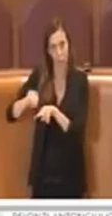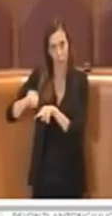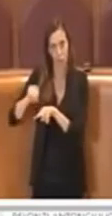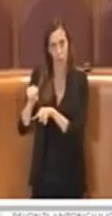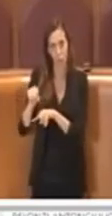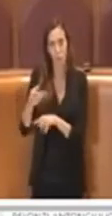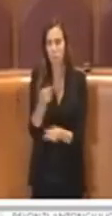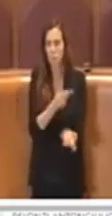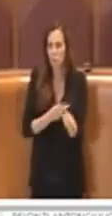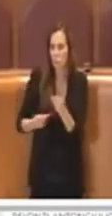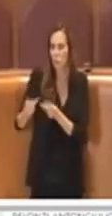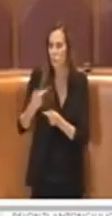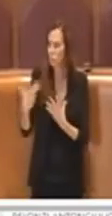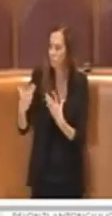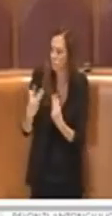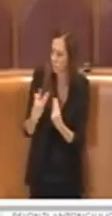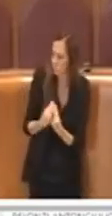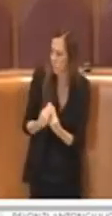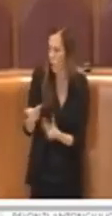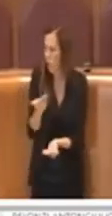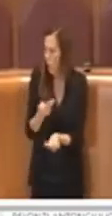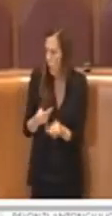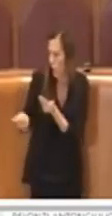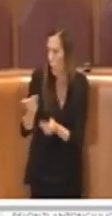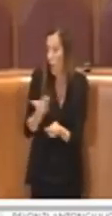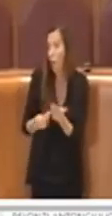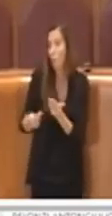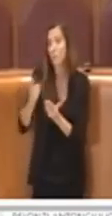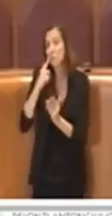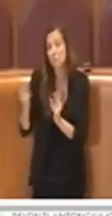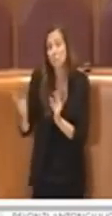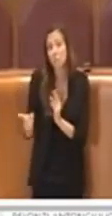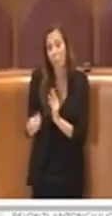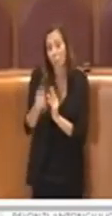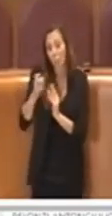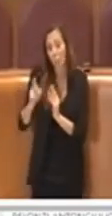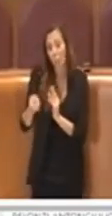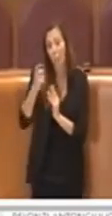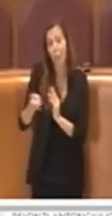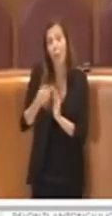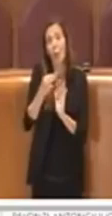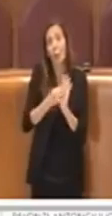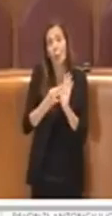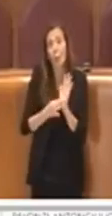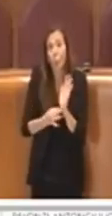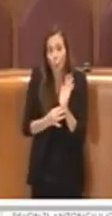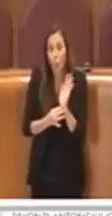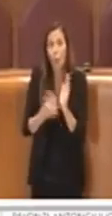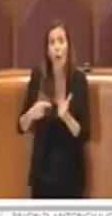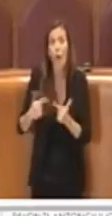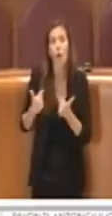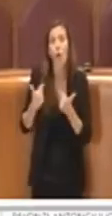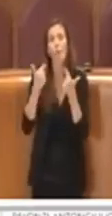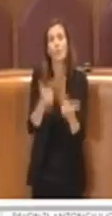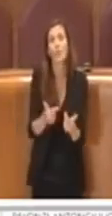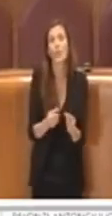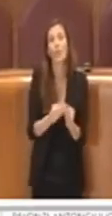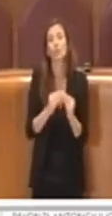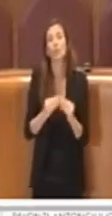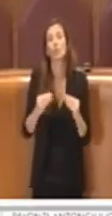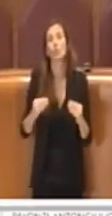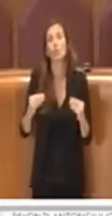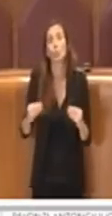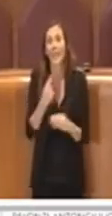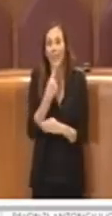cercato di individuare quali erano i punti essenziali al fine di offrire l'ennesimo strumento agli uffici amministrativi